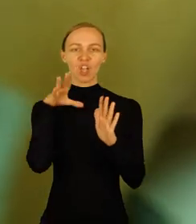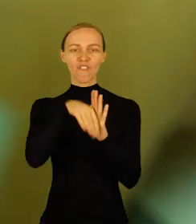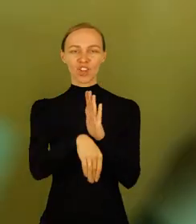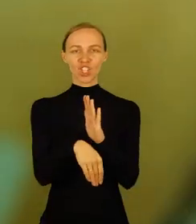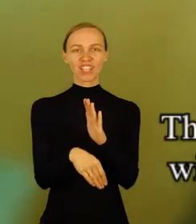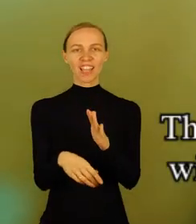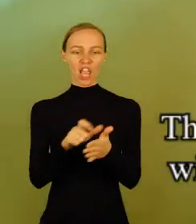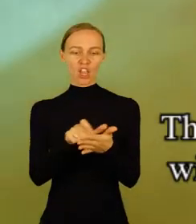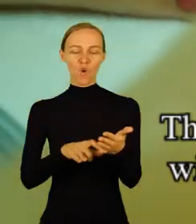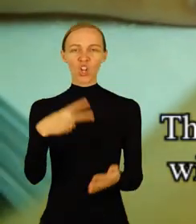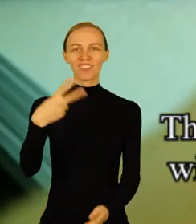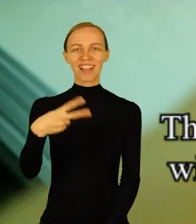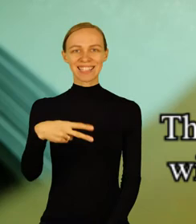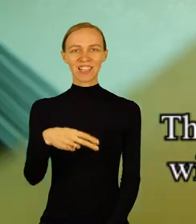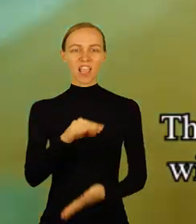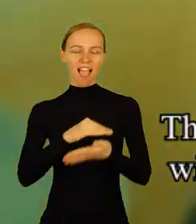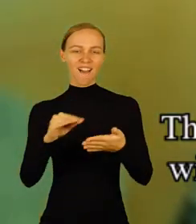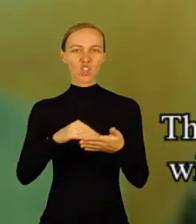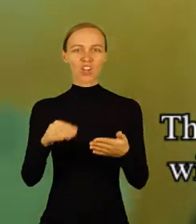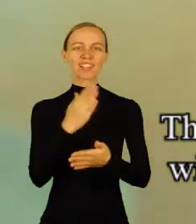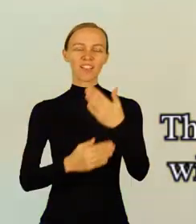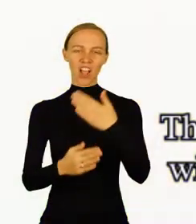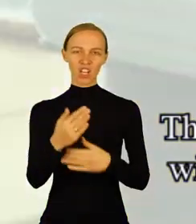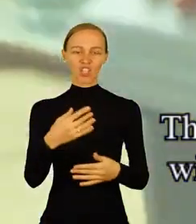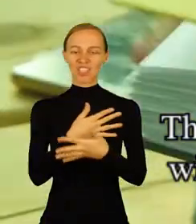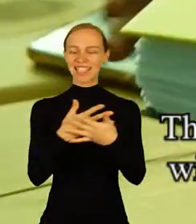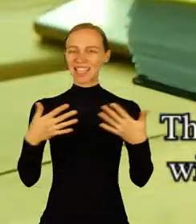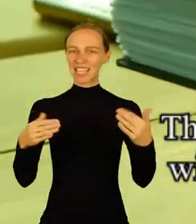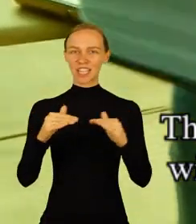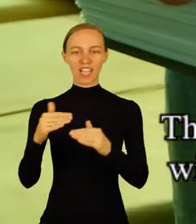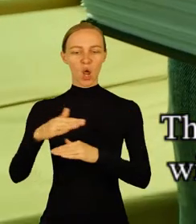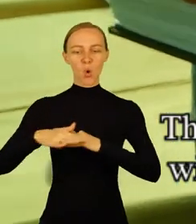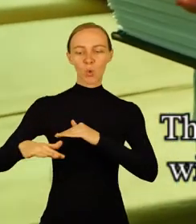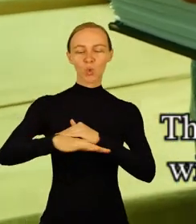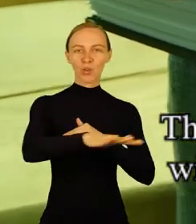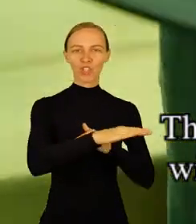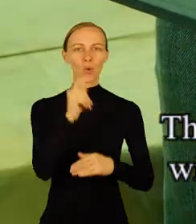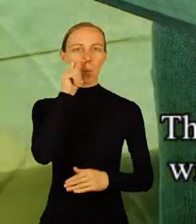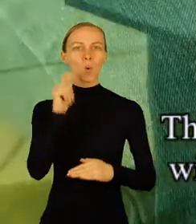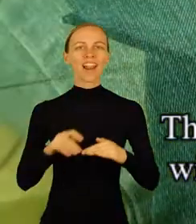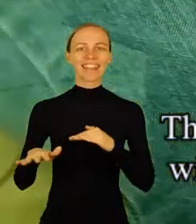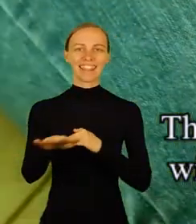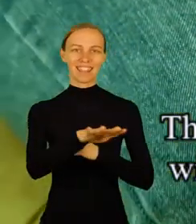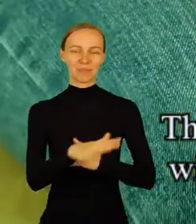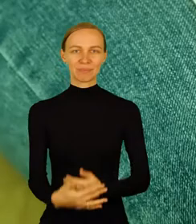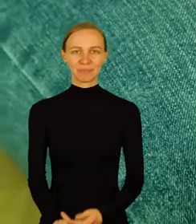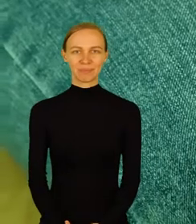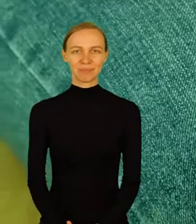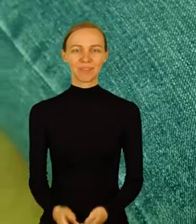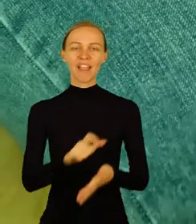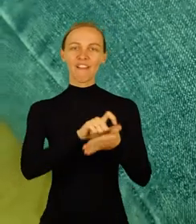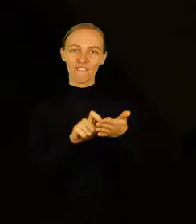До збірки увійшли твори 20 авторів з інвалідністю з різних куточків України.